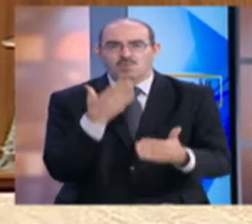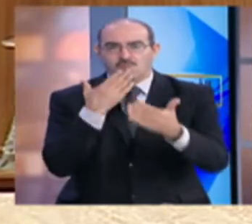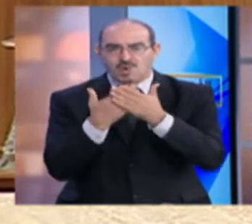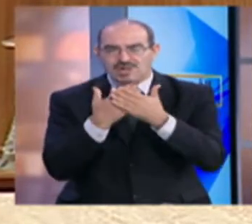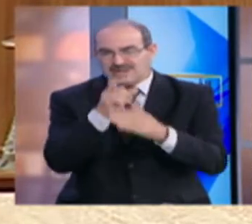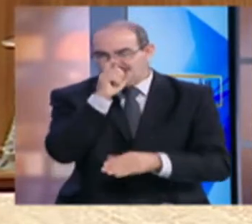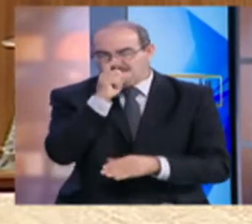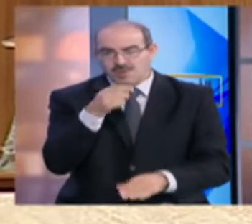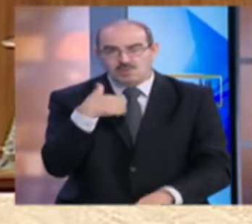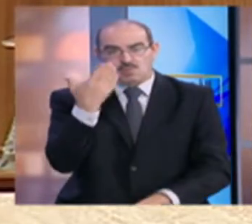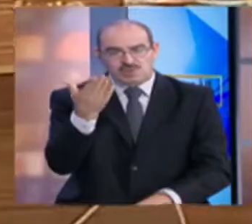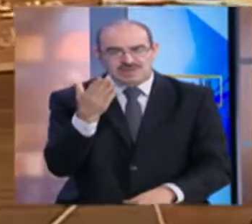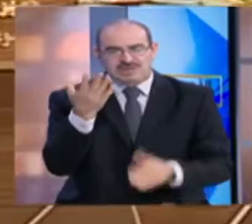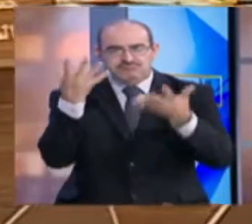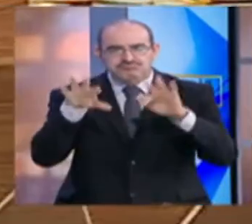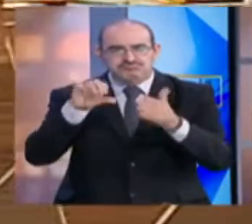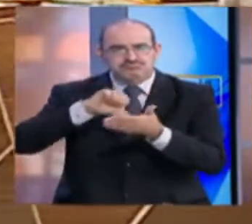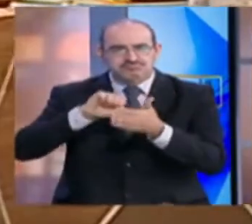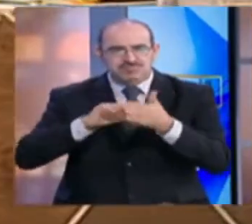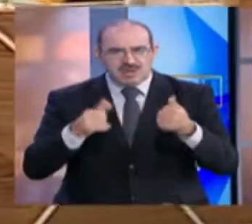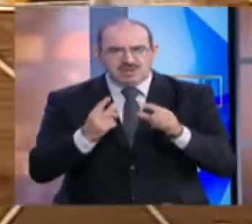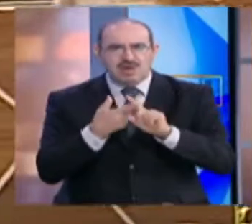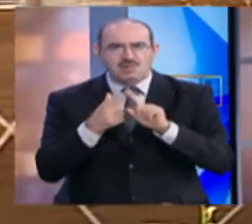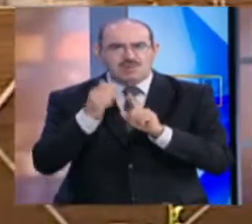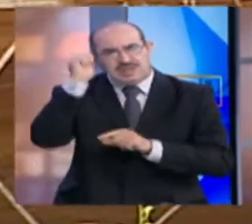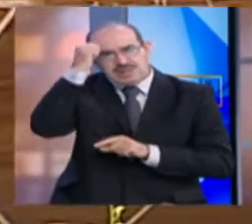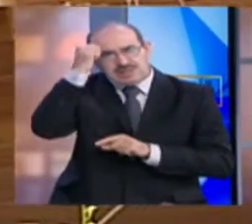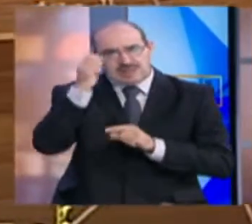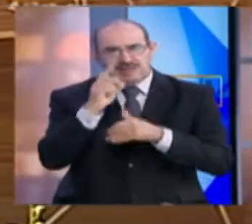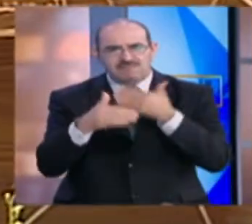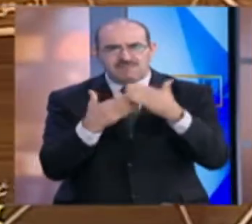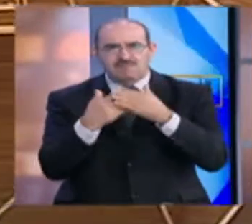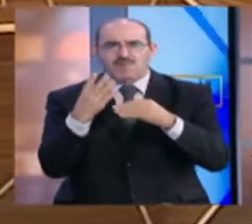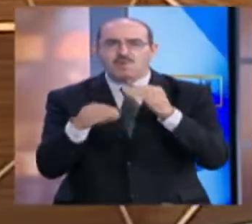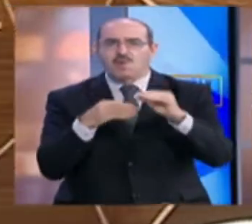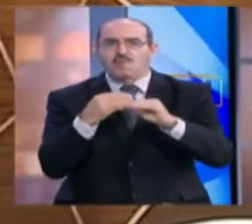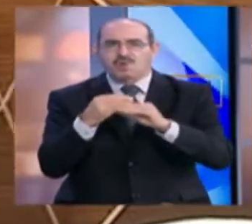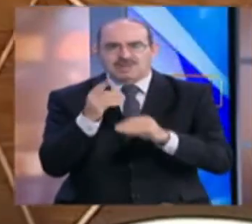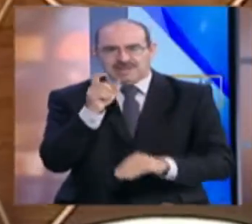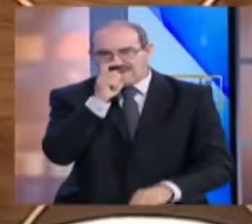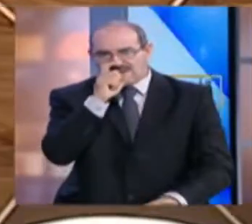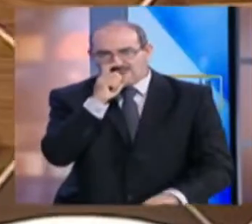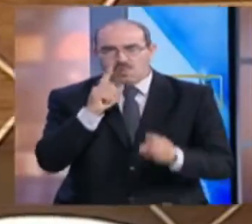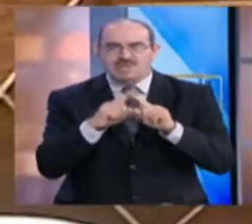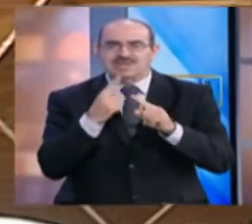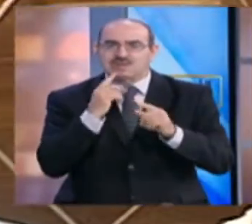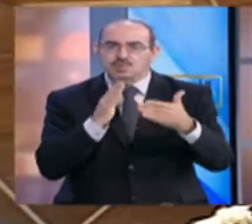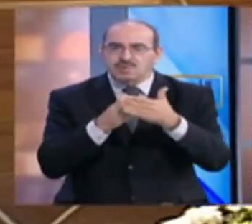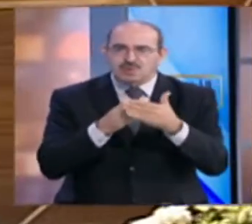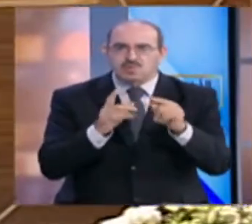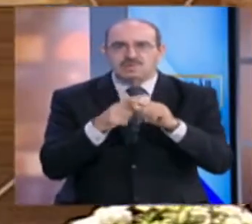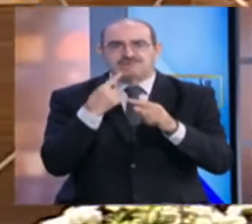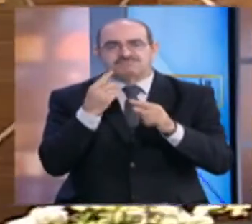العربي المقبل بالجزائر سيتناول أيضا التوترات الخطيرة والمتسارعة على الساحة الدولية